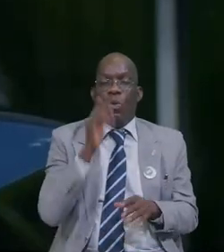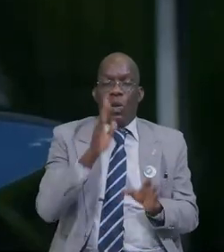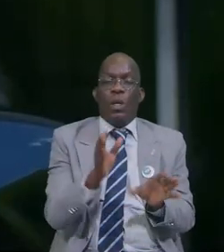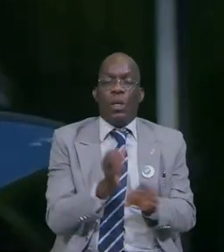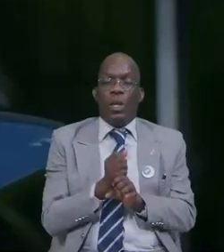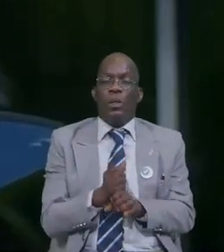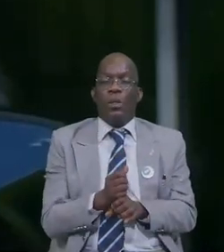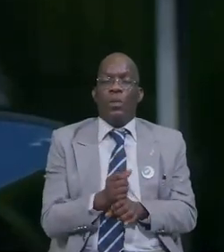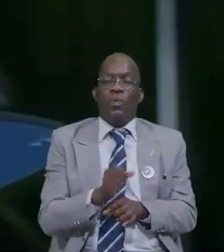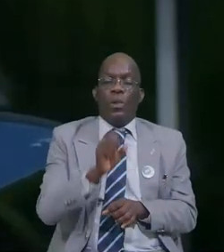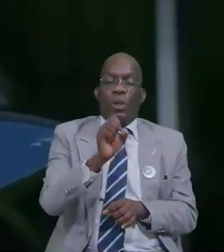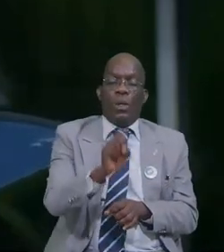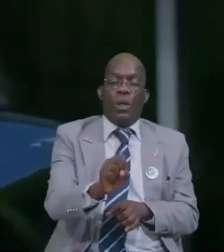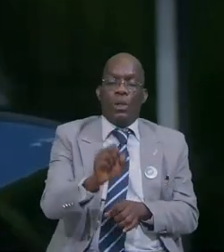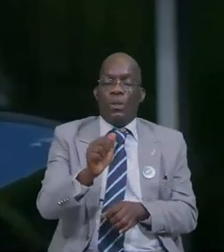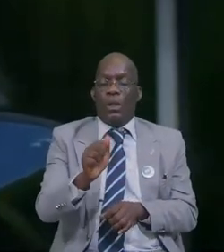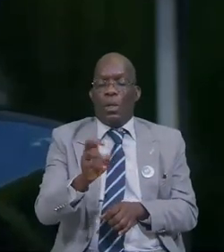Rapidement donc.